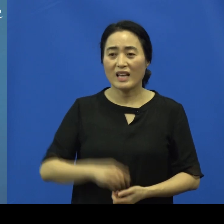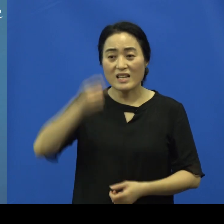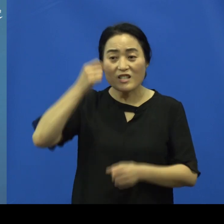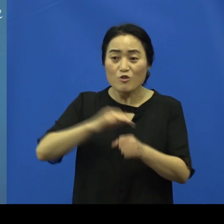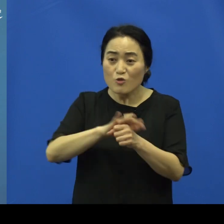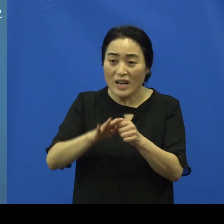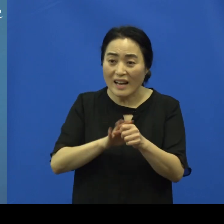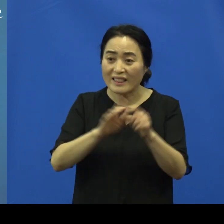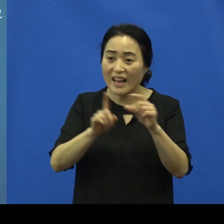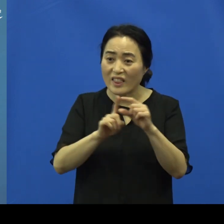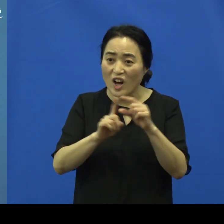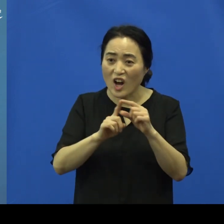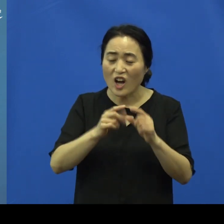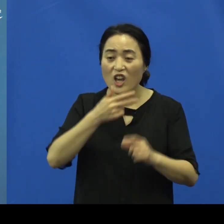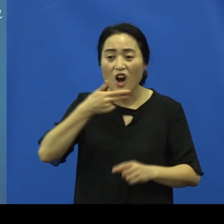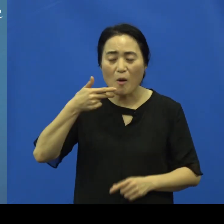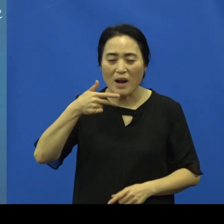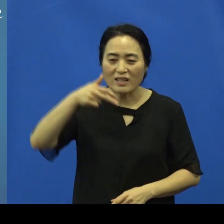그러죠.